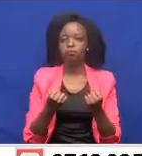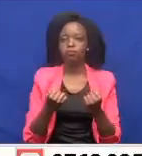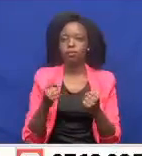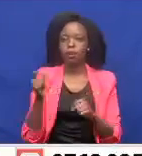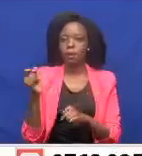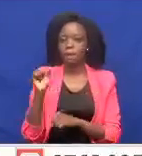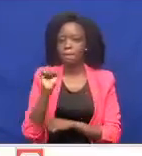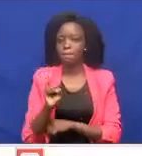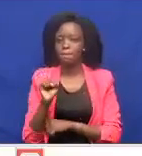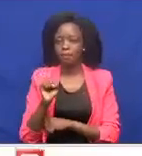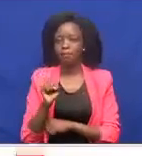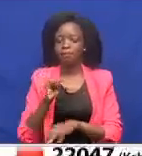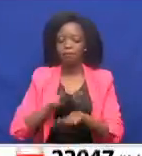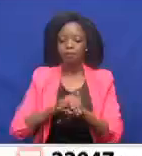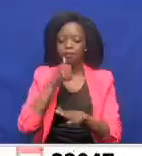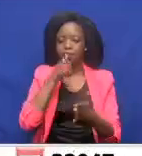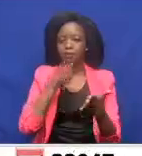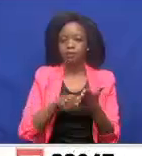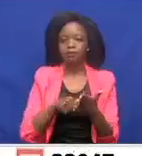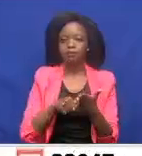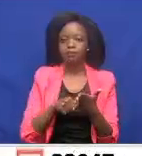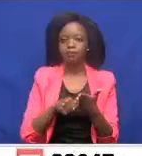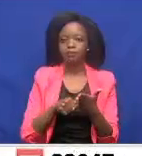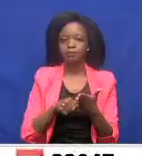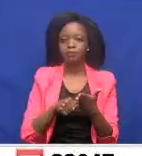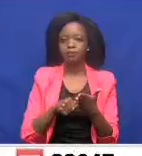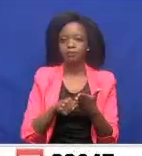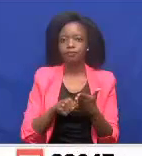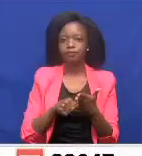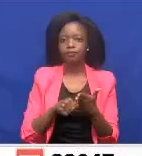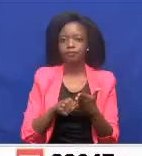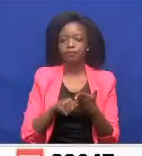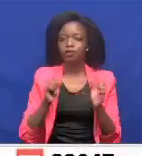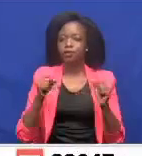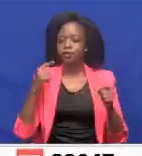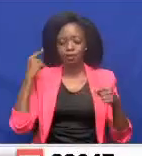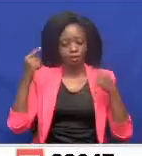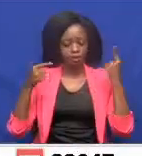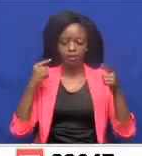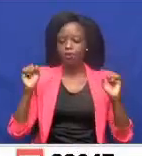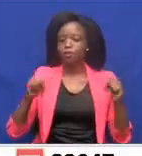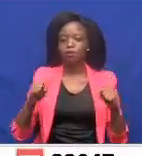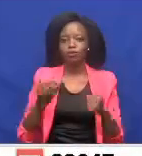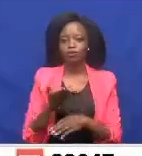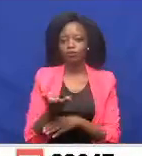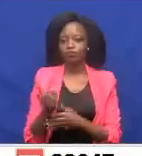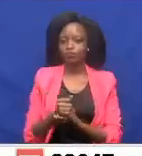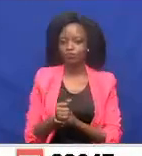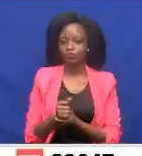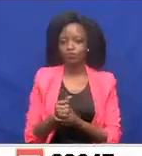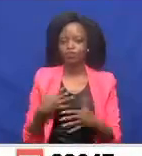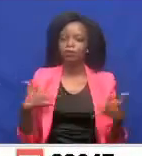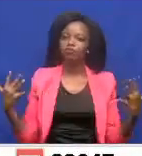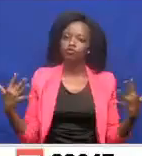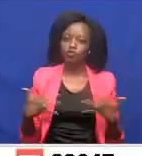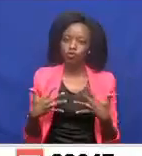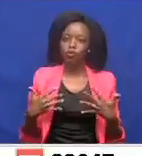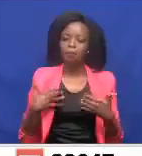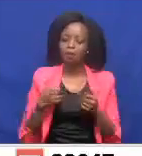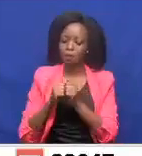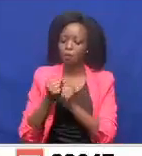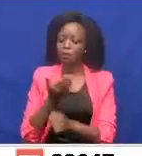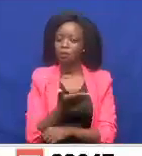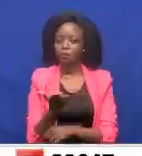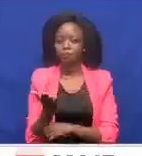I think unapata barua utalewa unajua Nikashindwa jo, nini tumekuwa na nyinyi